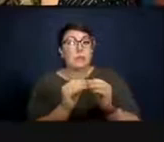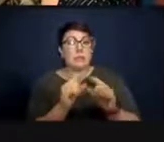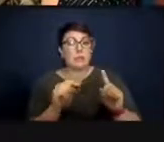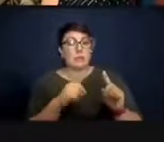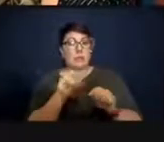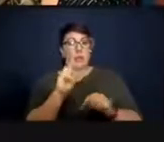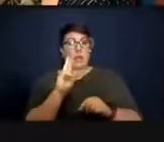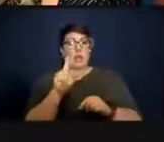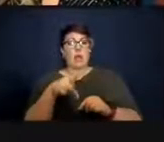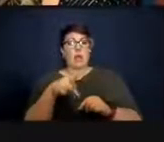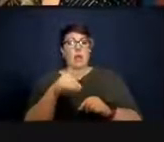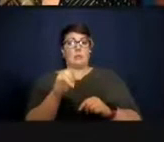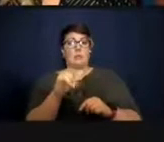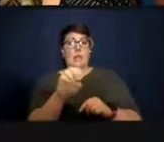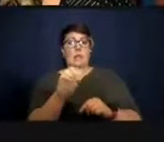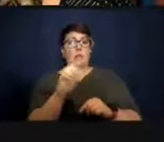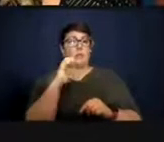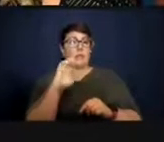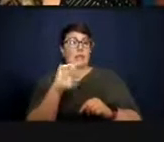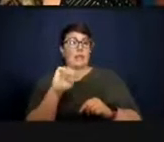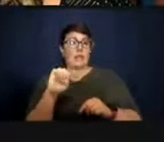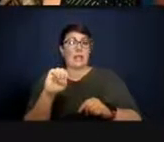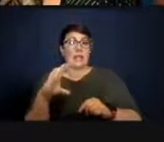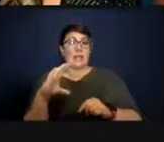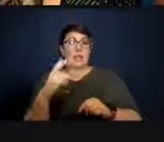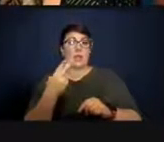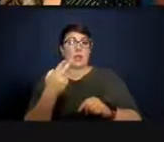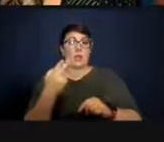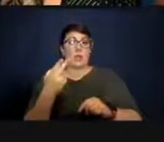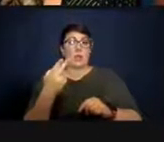Ikiwa tunaweza kupata taarifa kuhusu